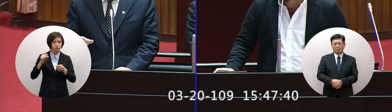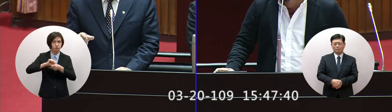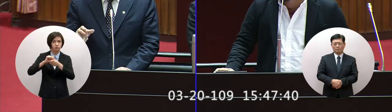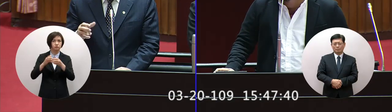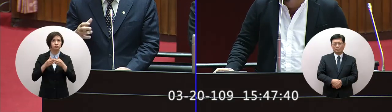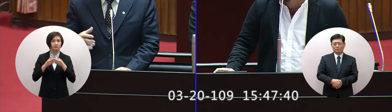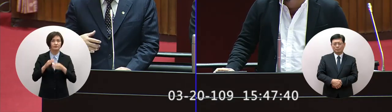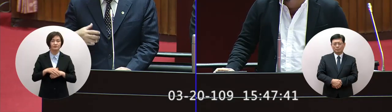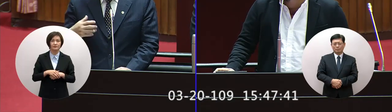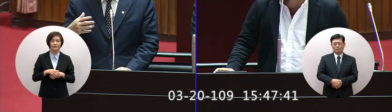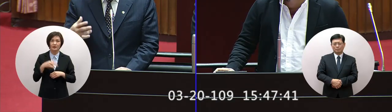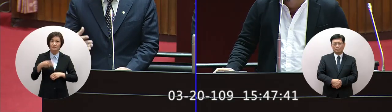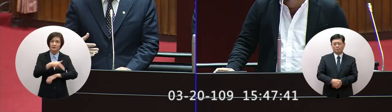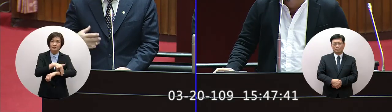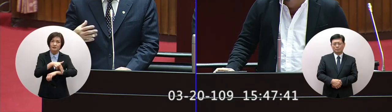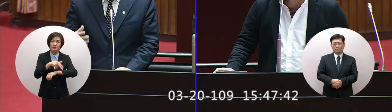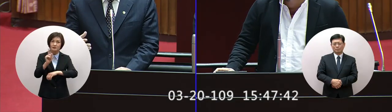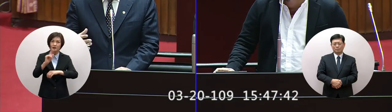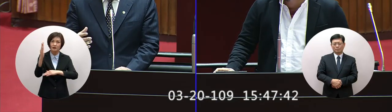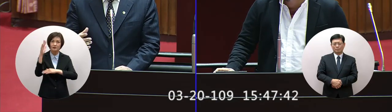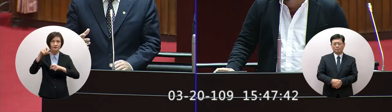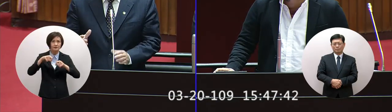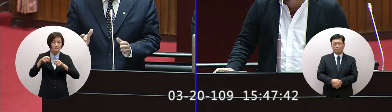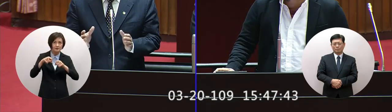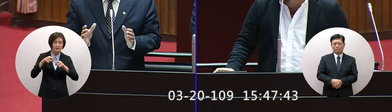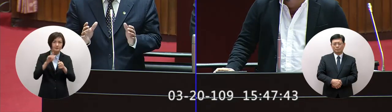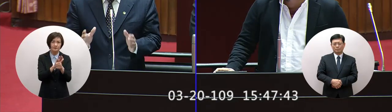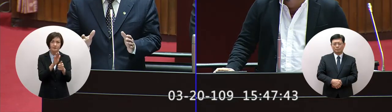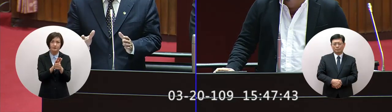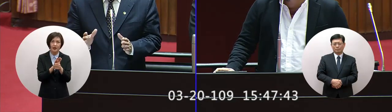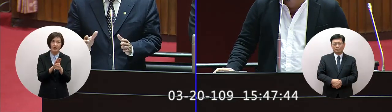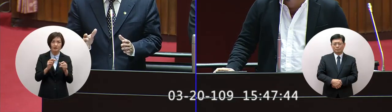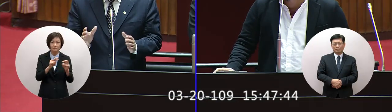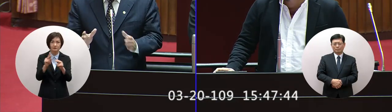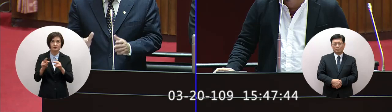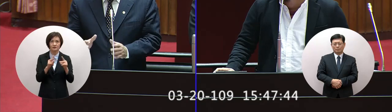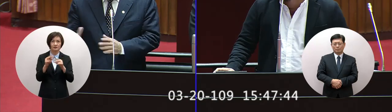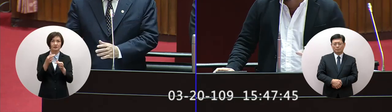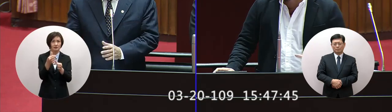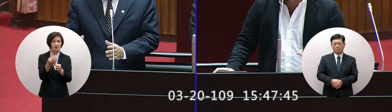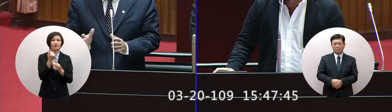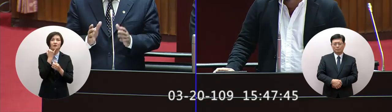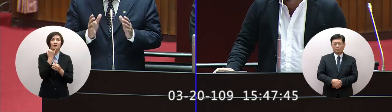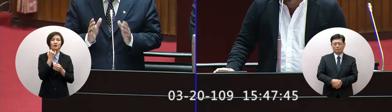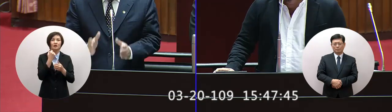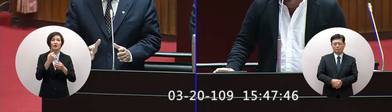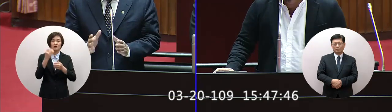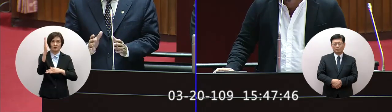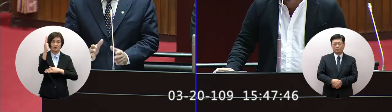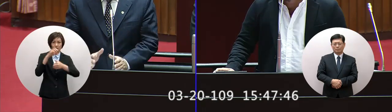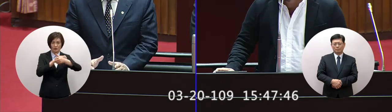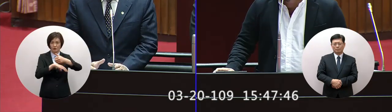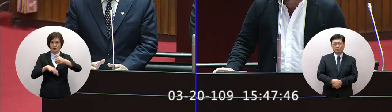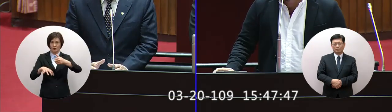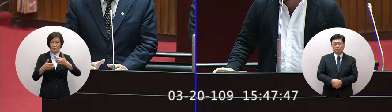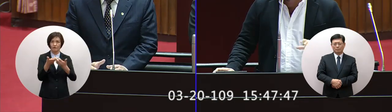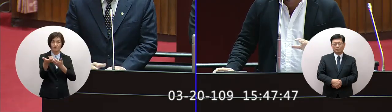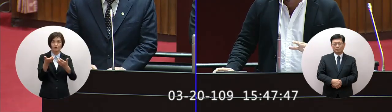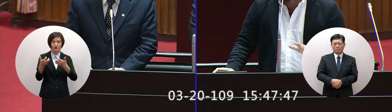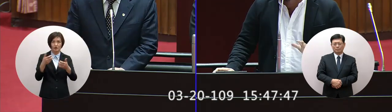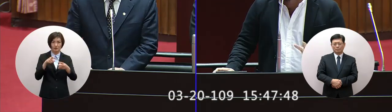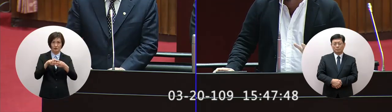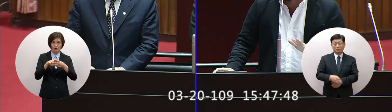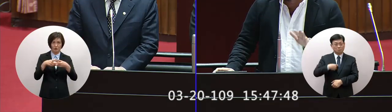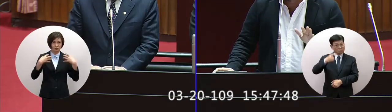加的，也许要设计一些政策的工具，让做调适的这部分各部门分头去做，但是有一些工具可以来